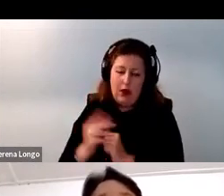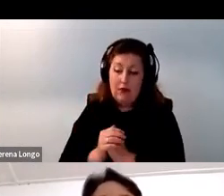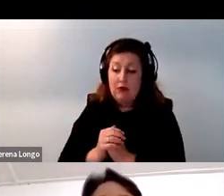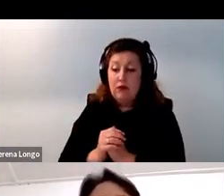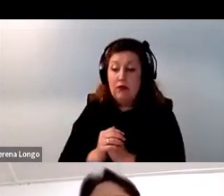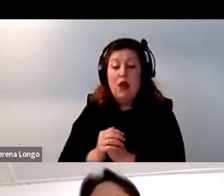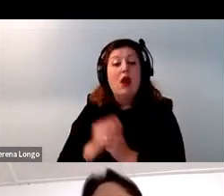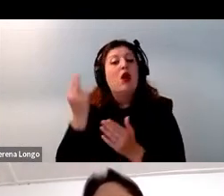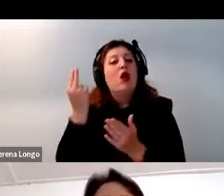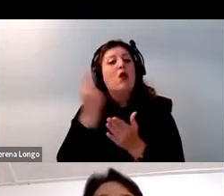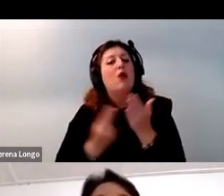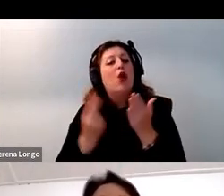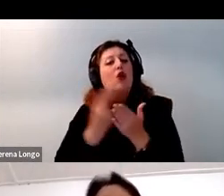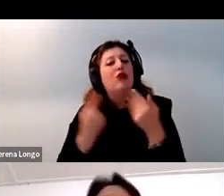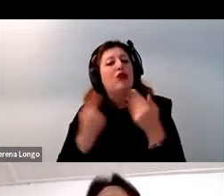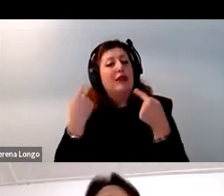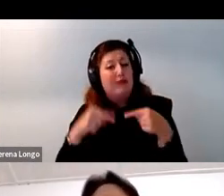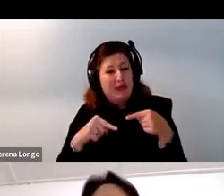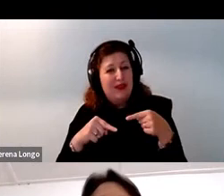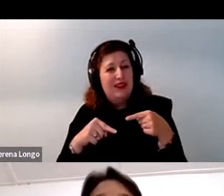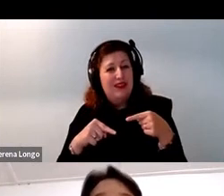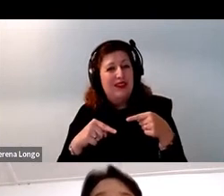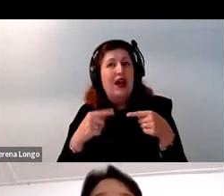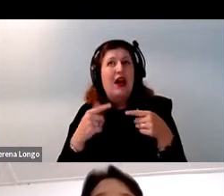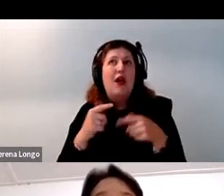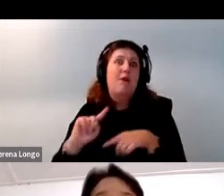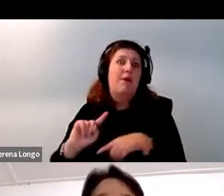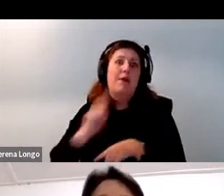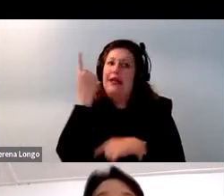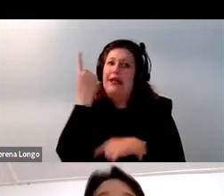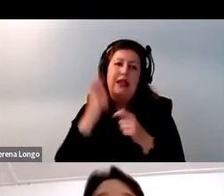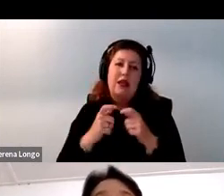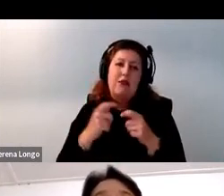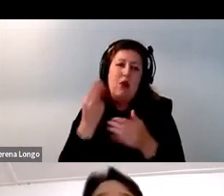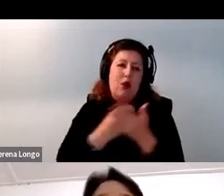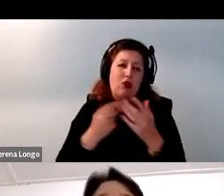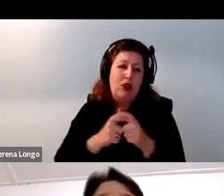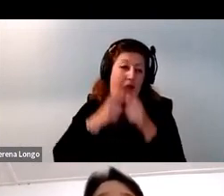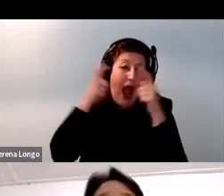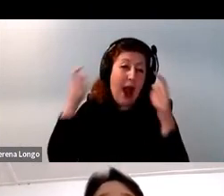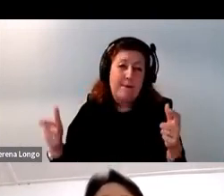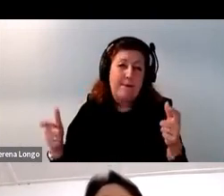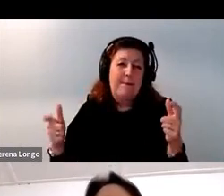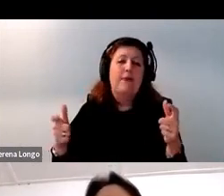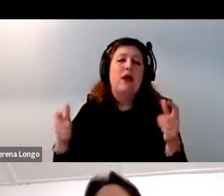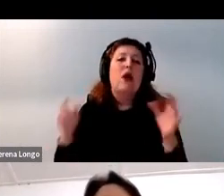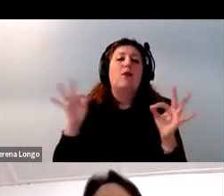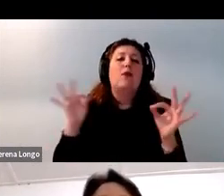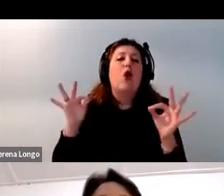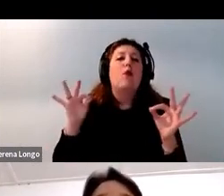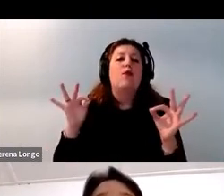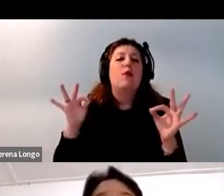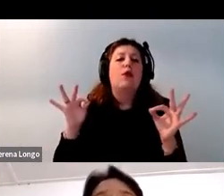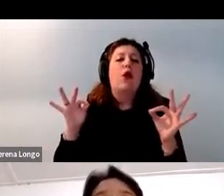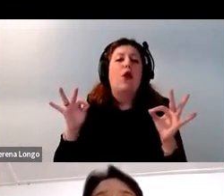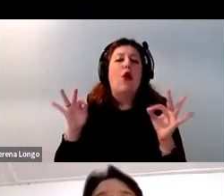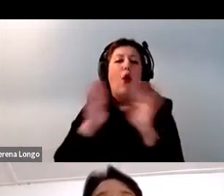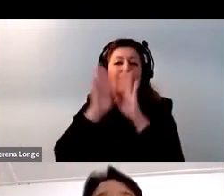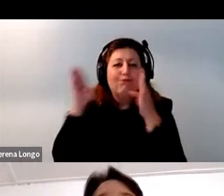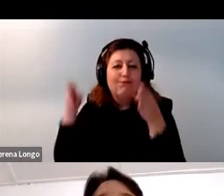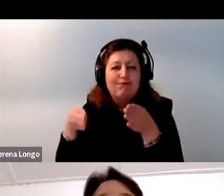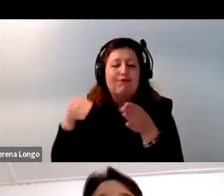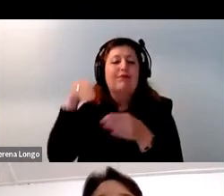progetto, che è un po' il primo grosso progetto che IBO sta implementando nel distretto di